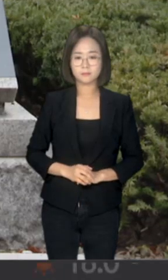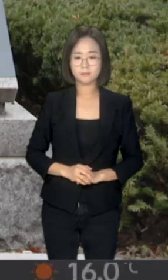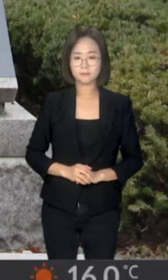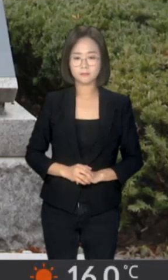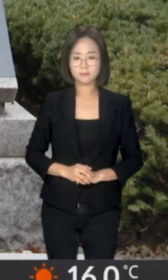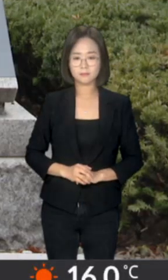밝혔습니다